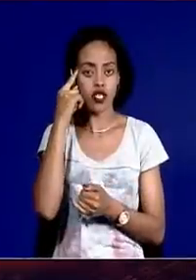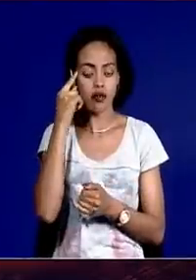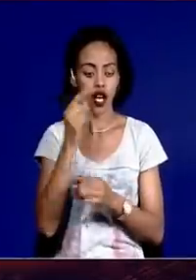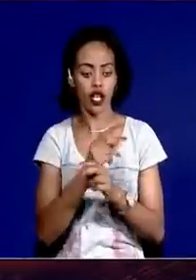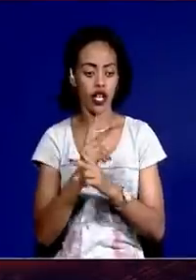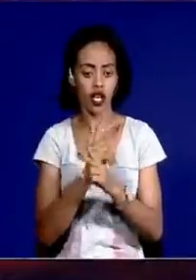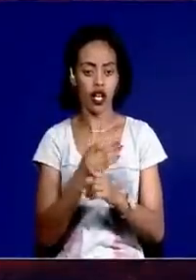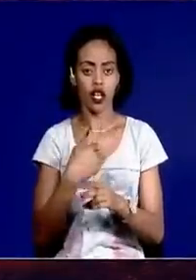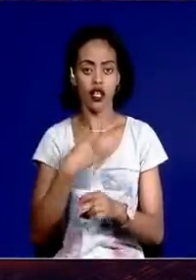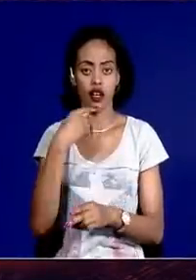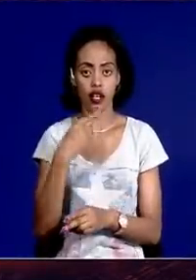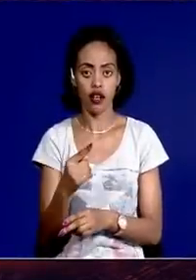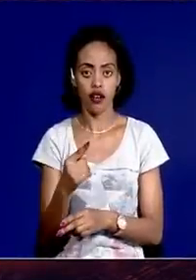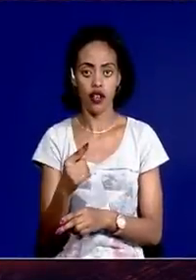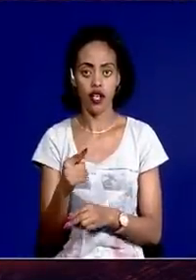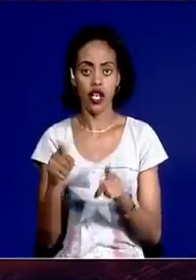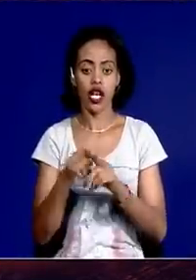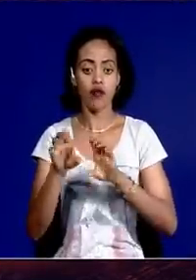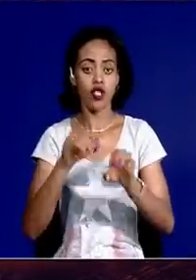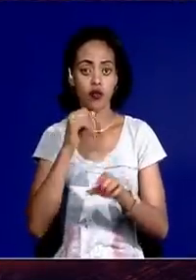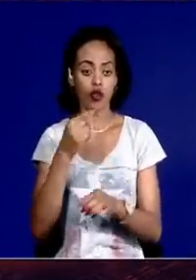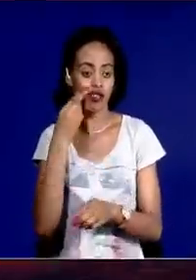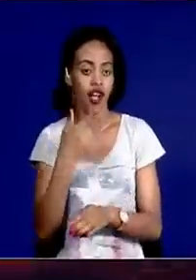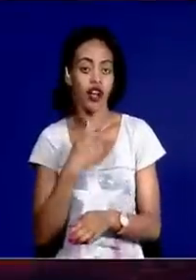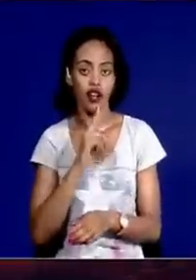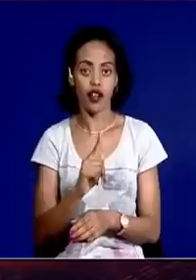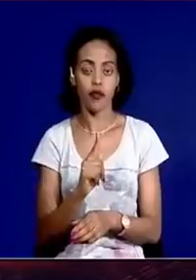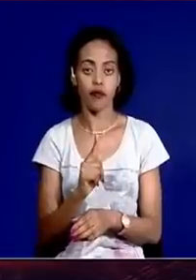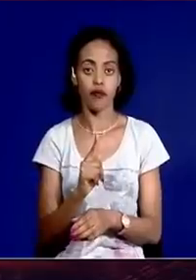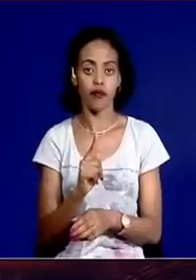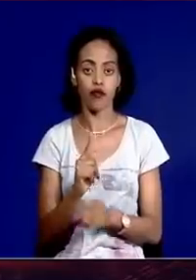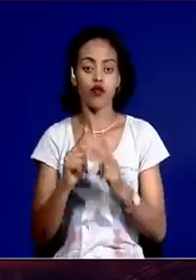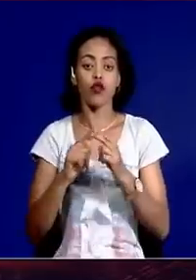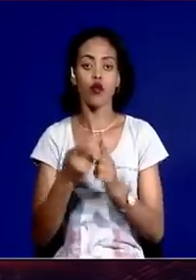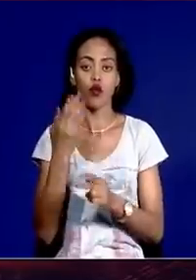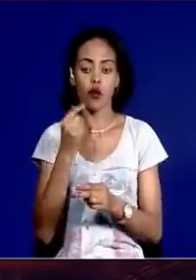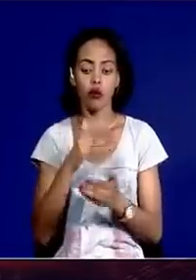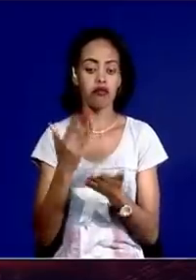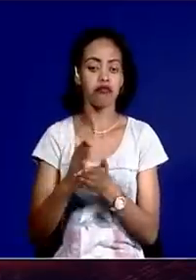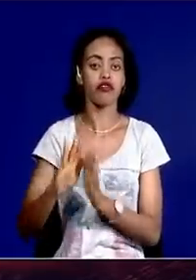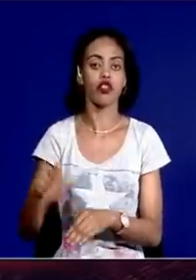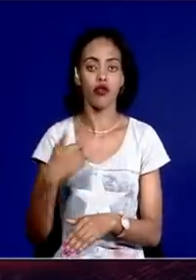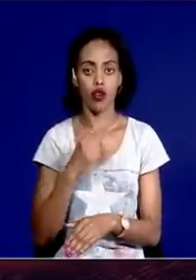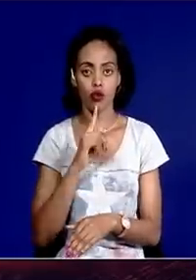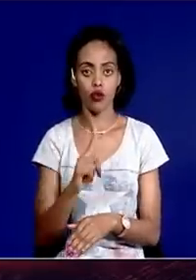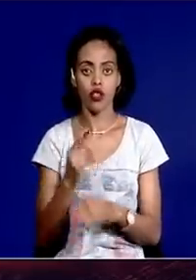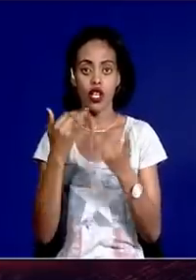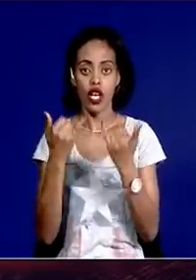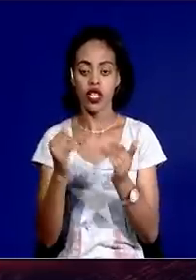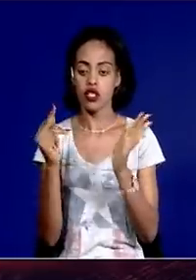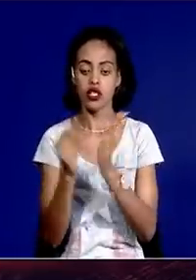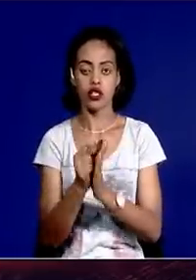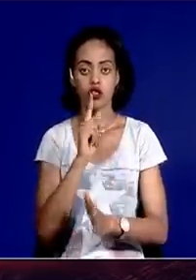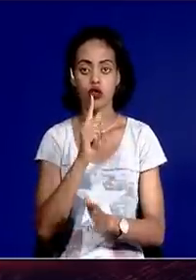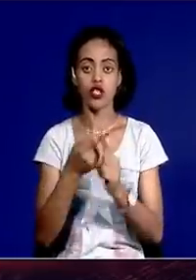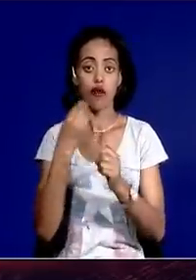إلكا كم زي كبر زلو نريق لنا إيه جميل وزن ورون ناقدفوي حزي حقي كاب